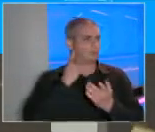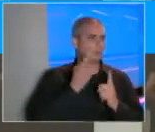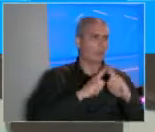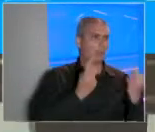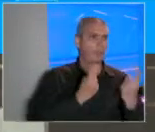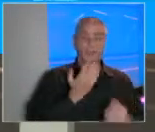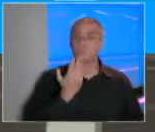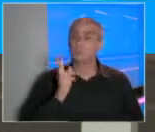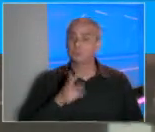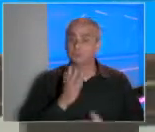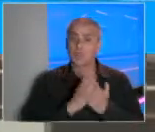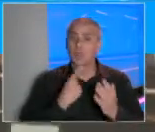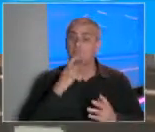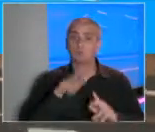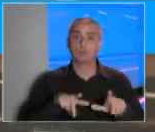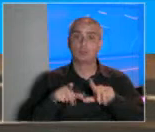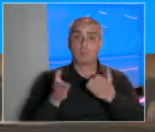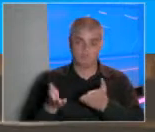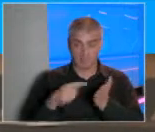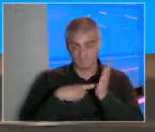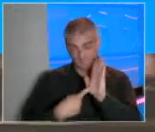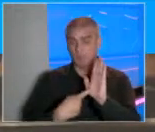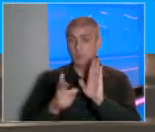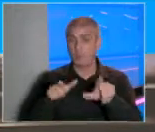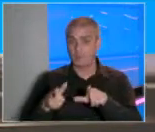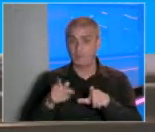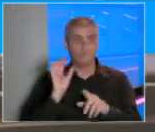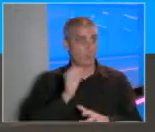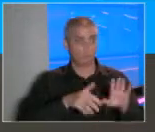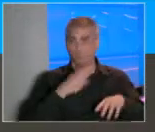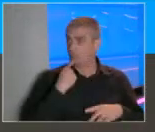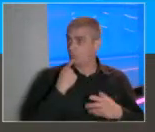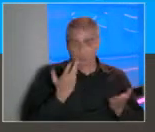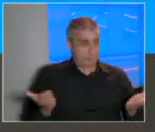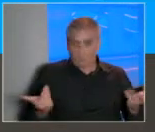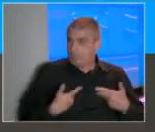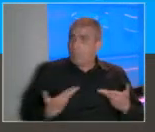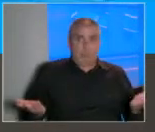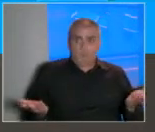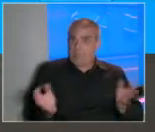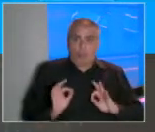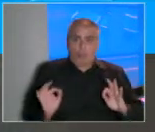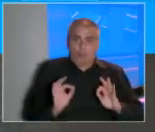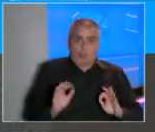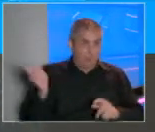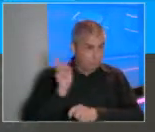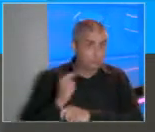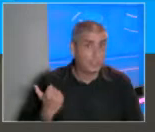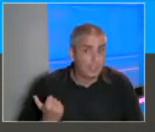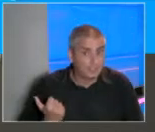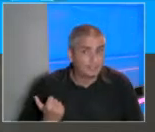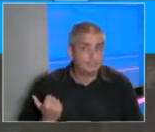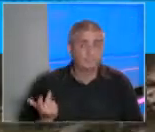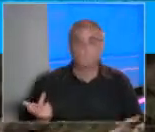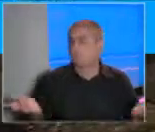אחר? ברגע שיש כאלה שאמרו שיש מפה והציגו מפה, ובפועל ראש ממשלה עומד מולנו ואומר אין מפה, אז מה, הם משקרים? באמת אותה